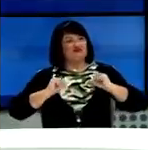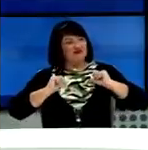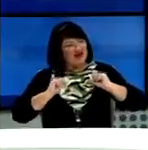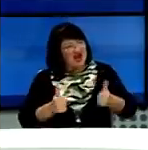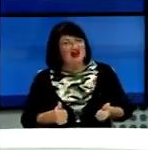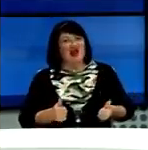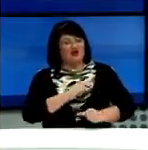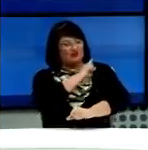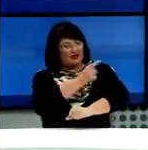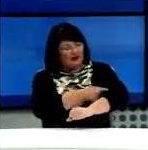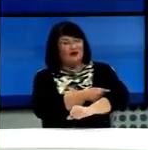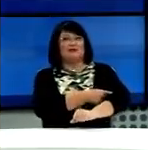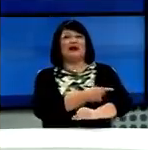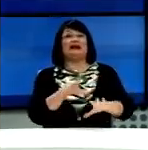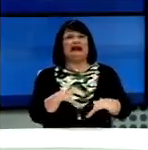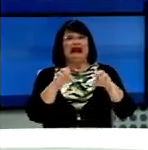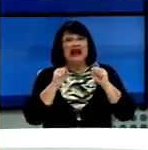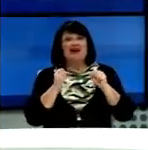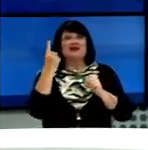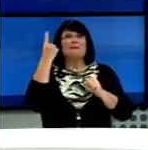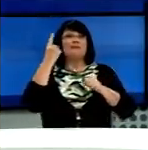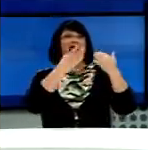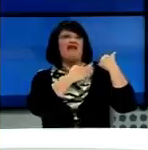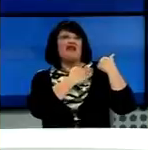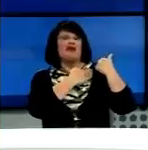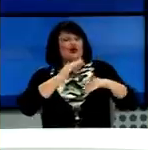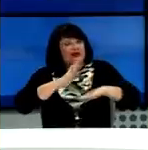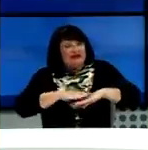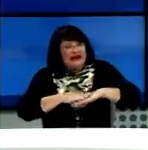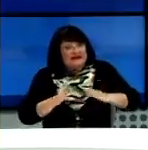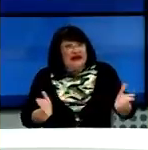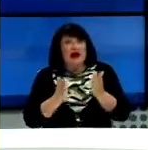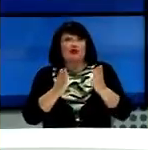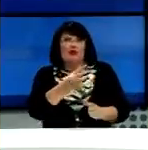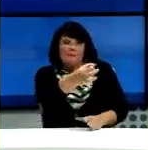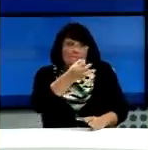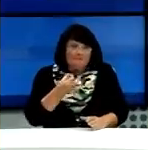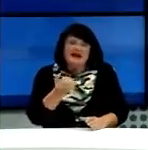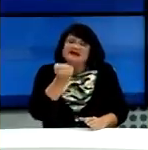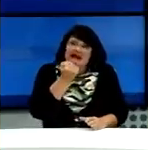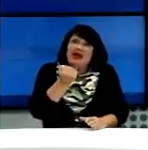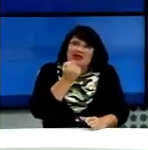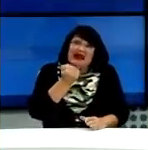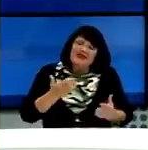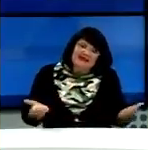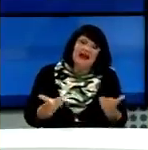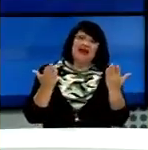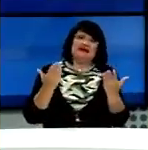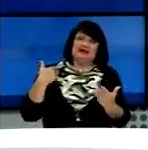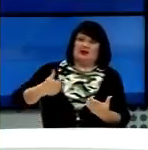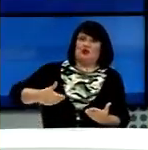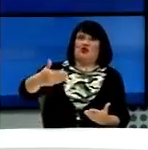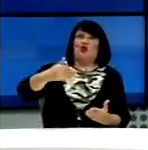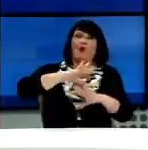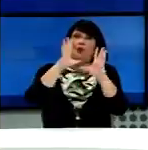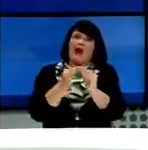να αναλάβετε έστω μια ευθύνη κι εσείς. Να πείτε, κάναμε και λάθη, βρε αδελφέ, όλους αυτούς τους μήνες, δεν τα κάναμε